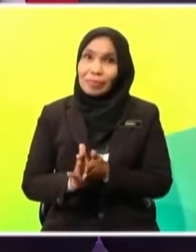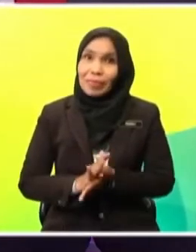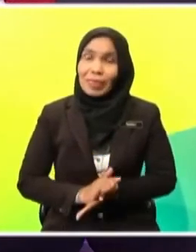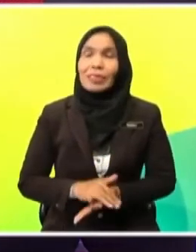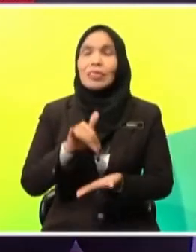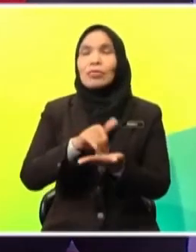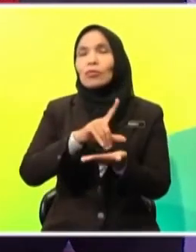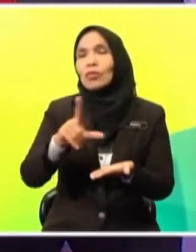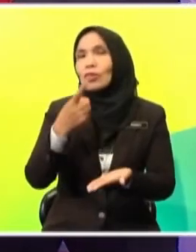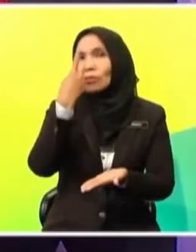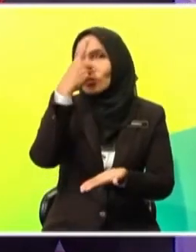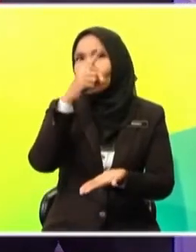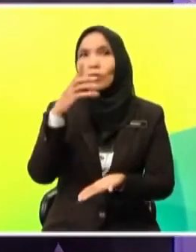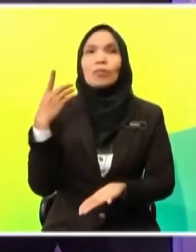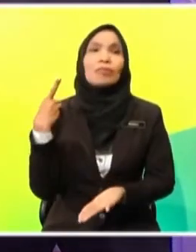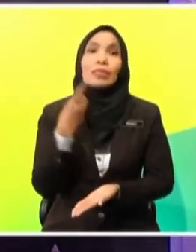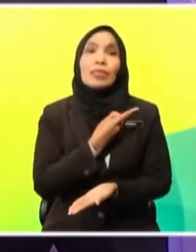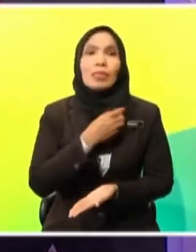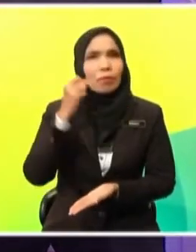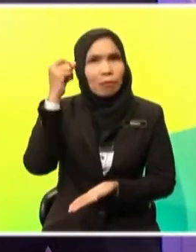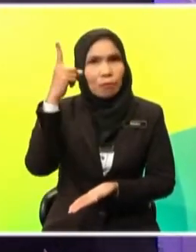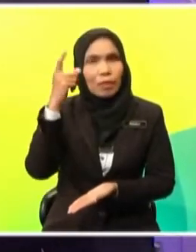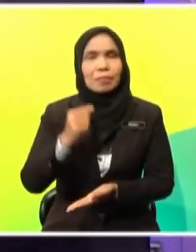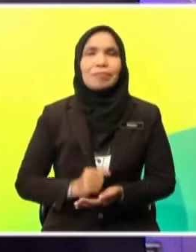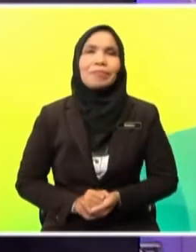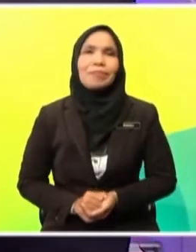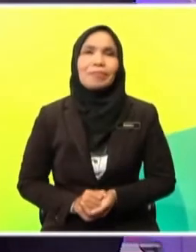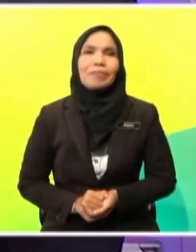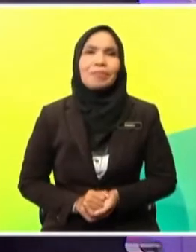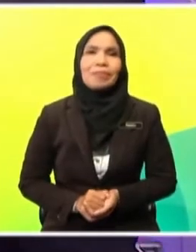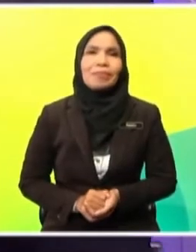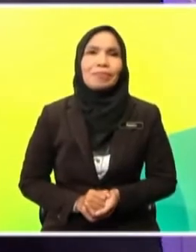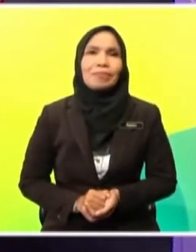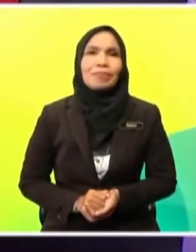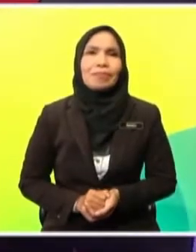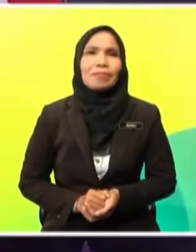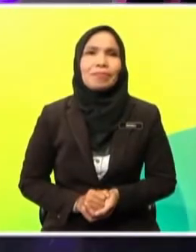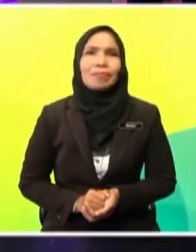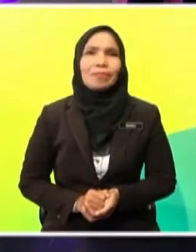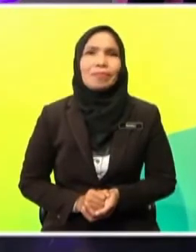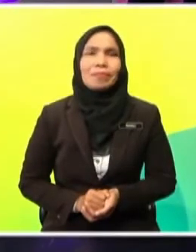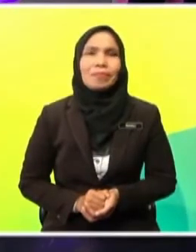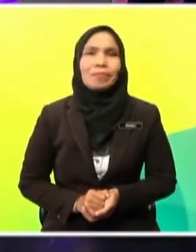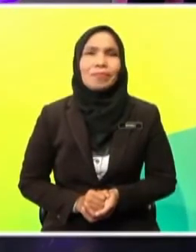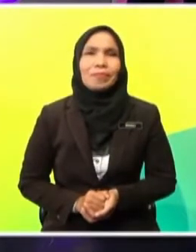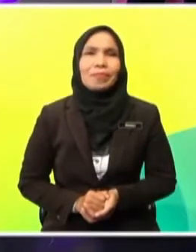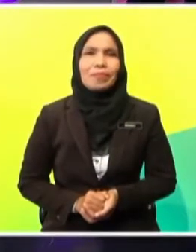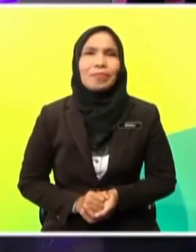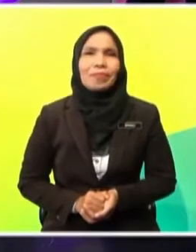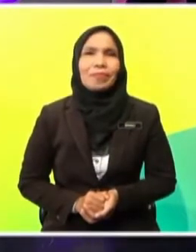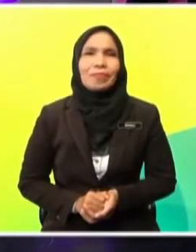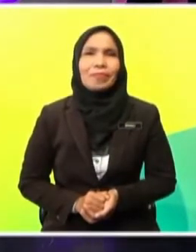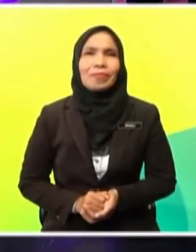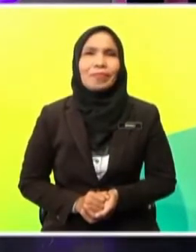faham tentang atas jok untuk penerangan tentang konsumen ekoseno huruf tertutup ini kayu itu dia sangat